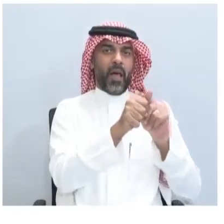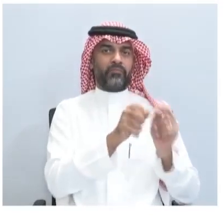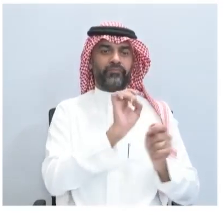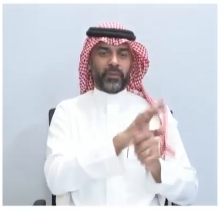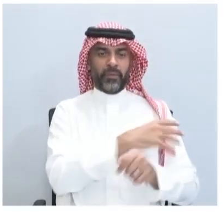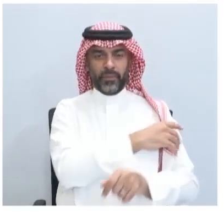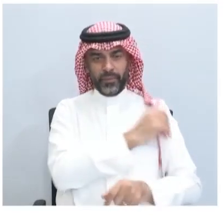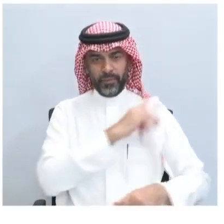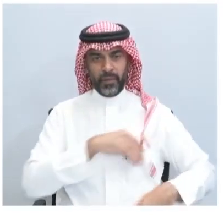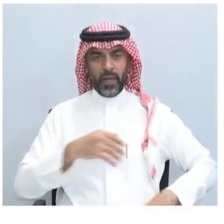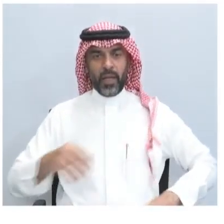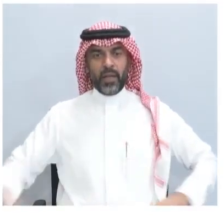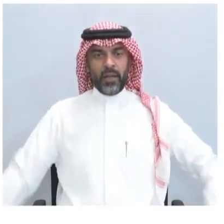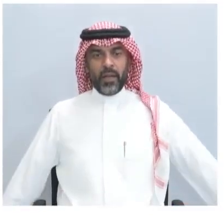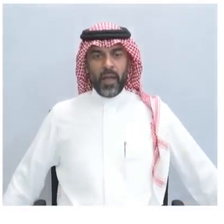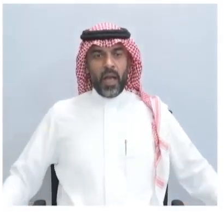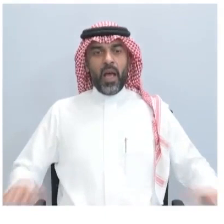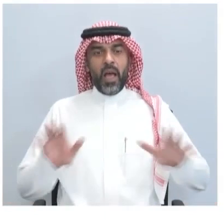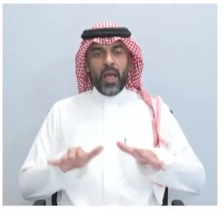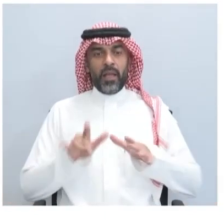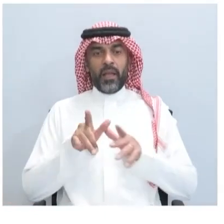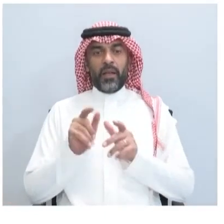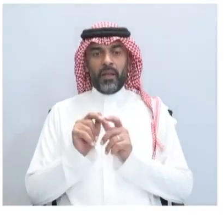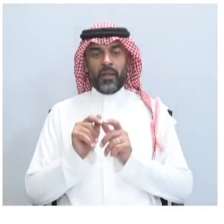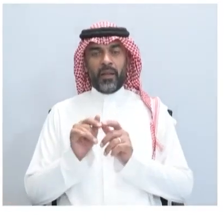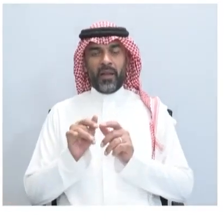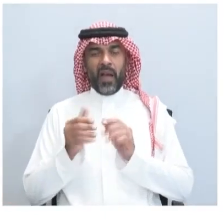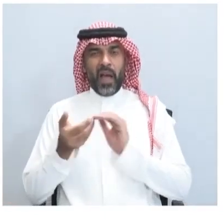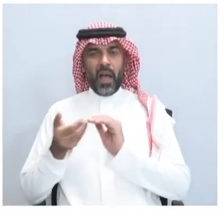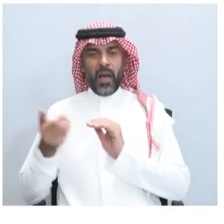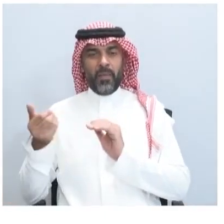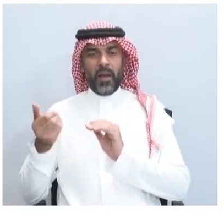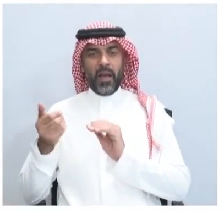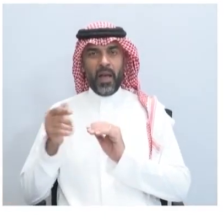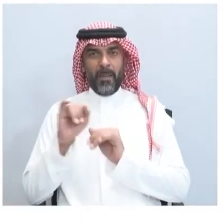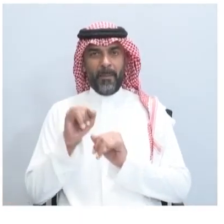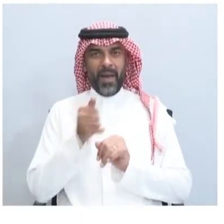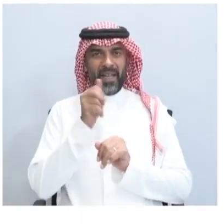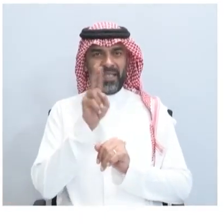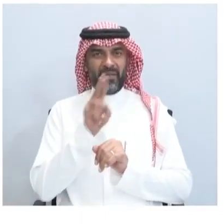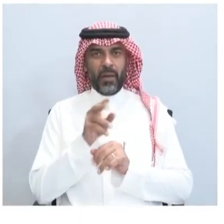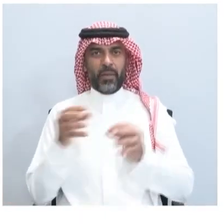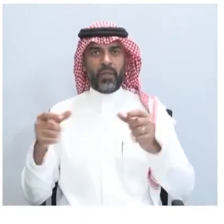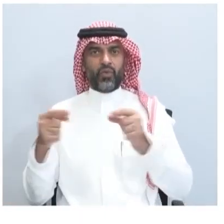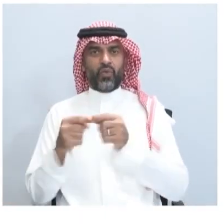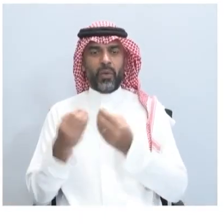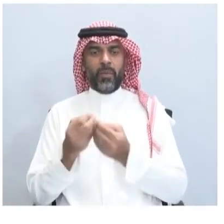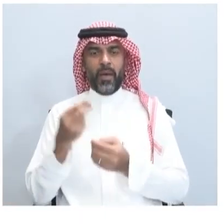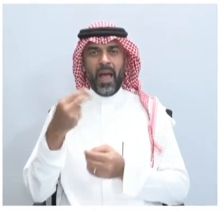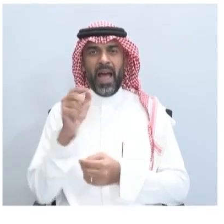بحرفي الجر عن ومن قبلها ولذلك مثال هذا